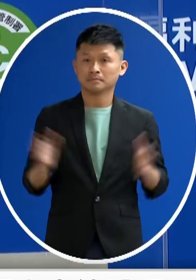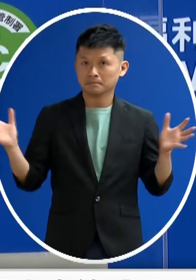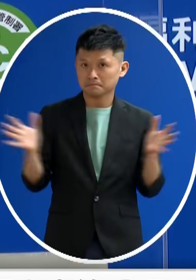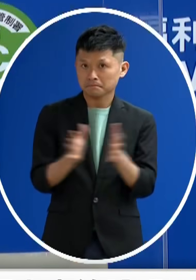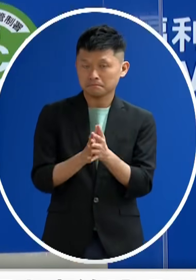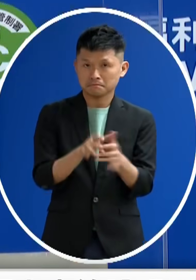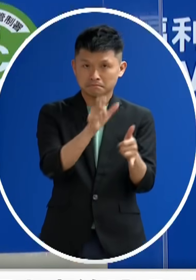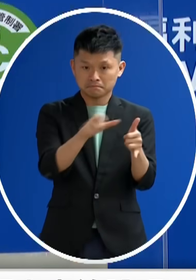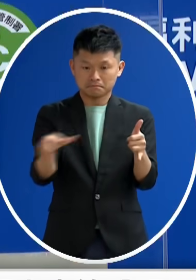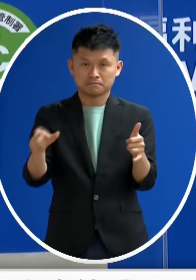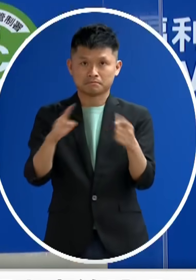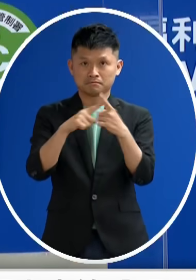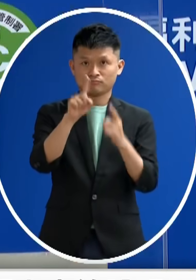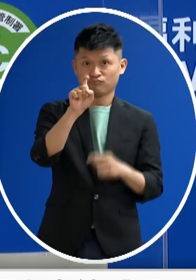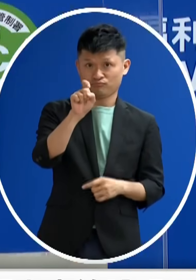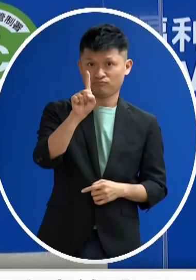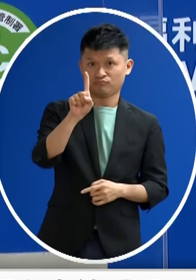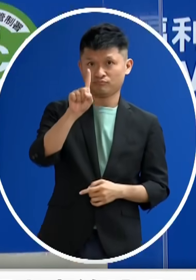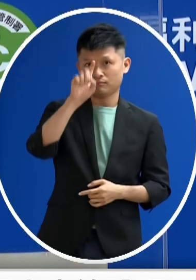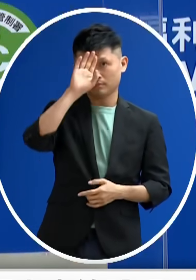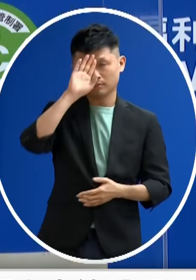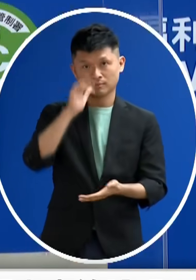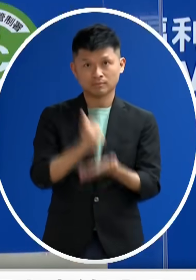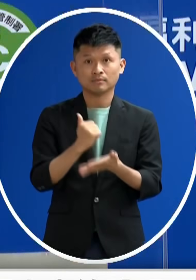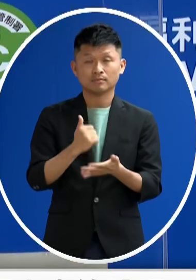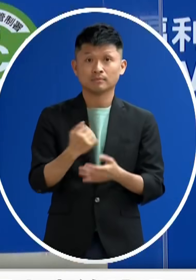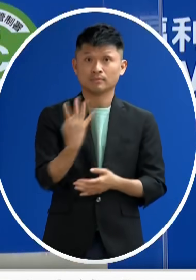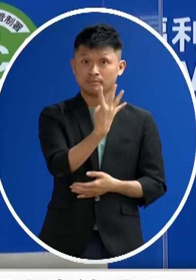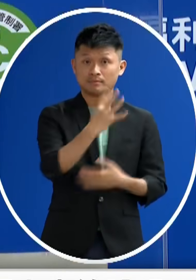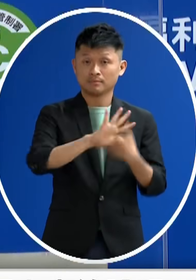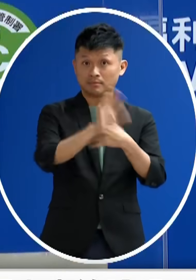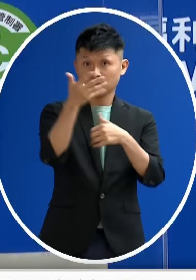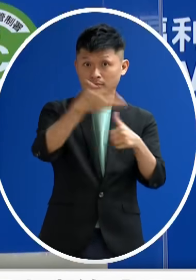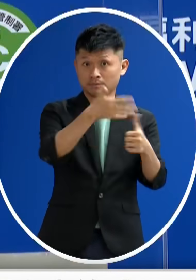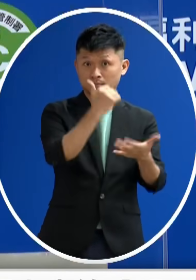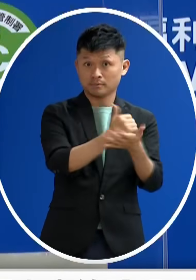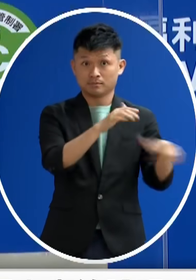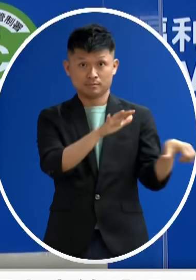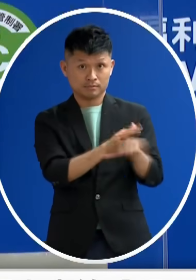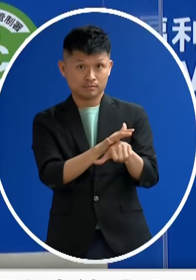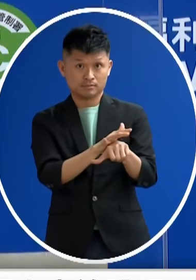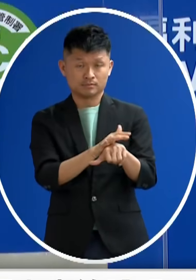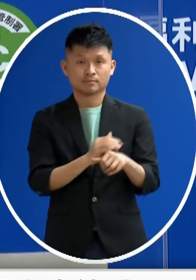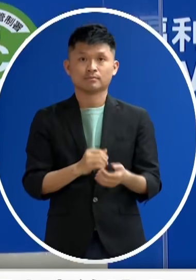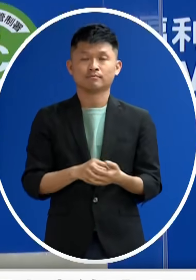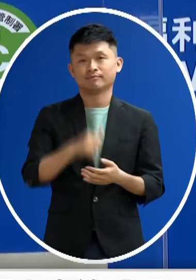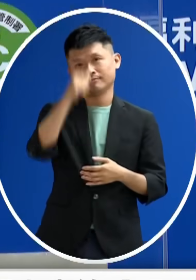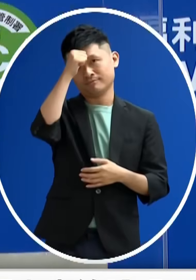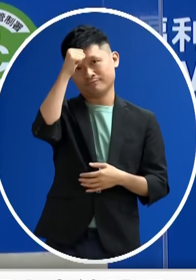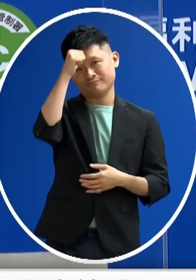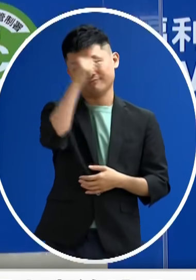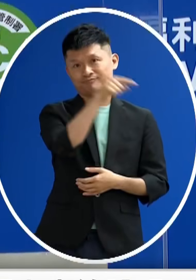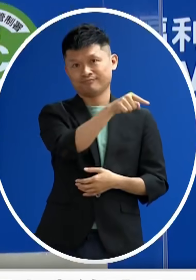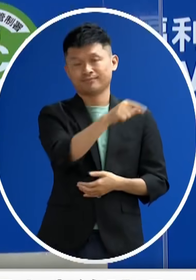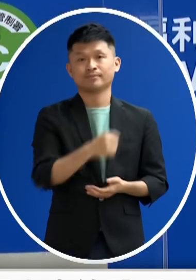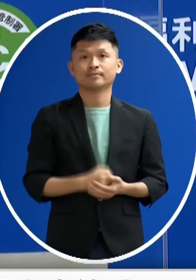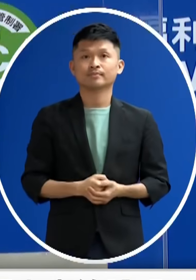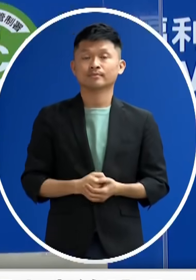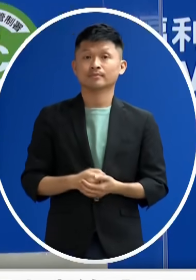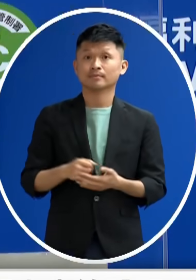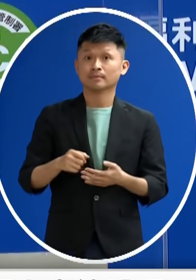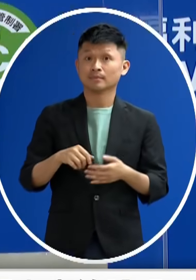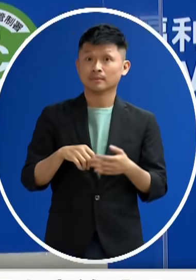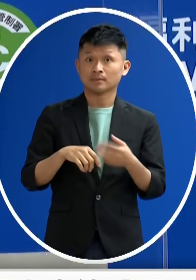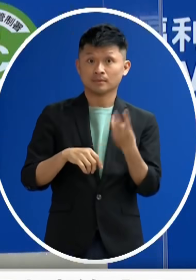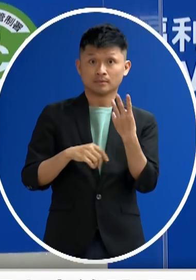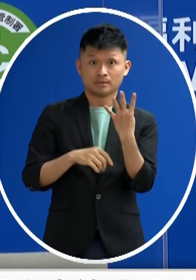有11例的案例哈。那4例是境外移入，那都从印度，那其中